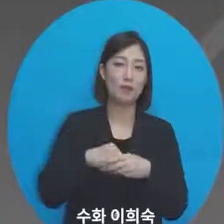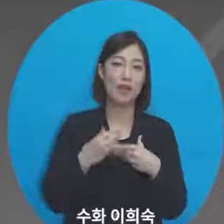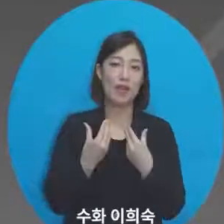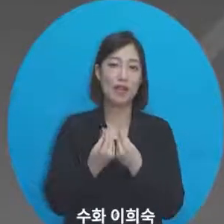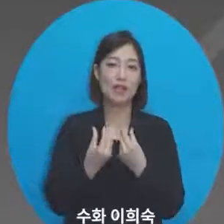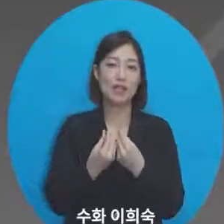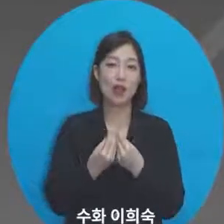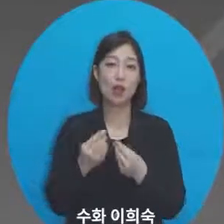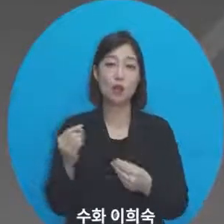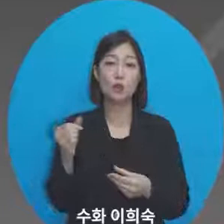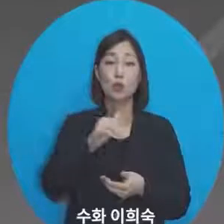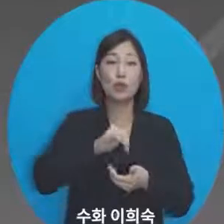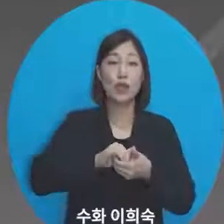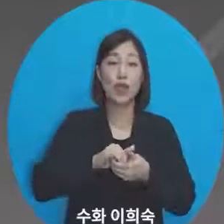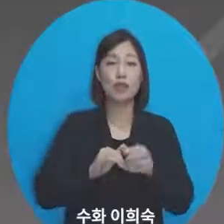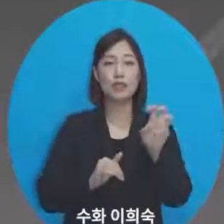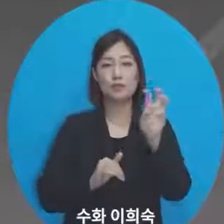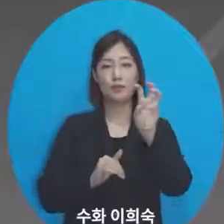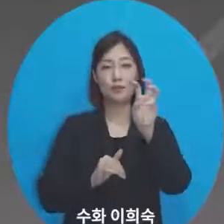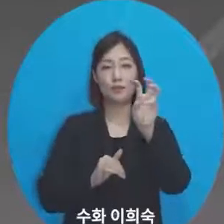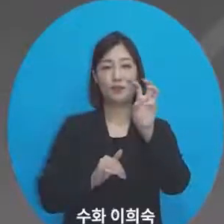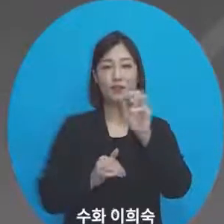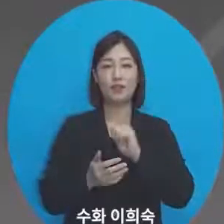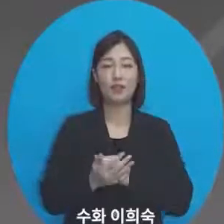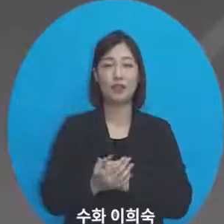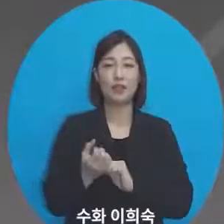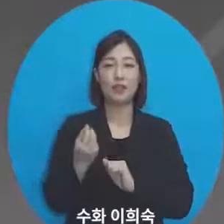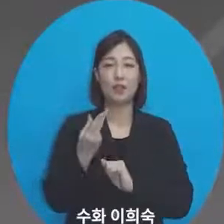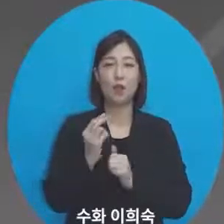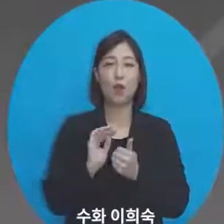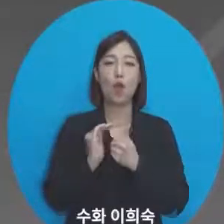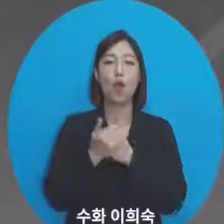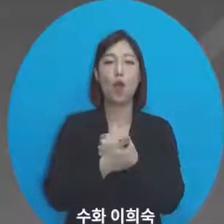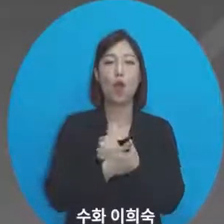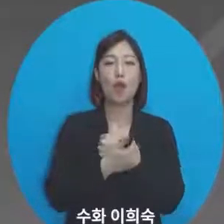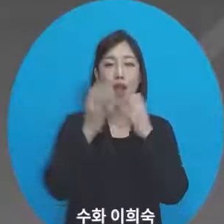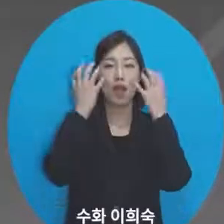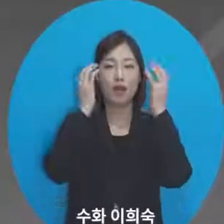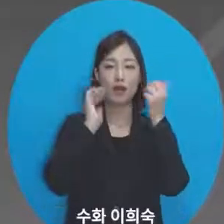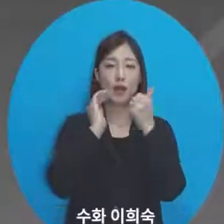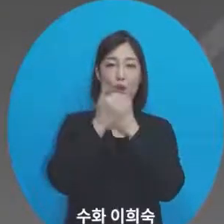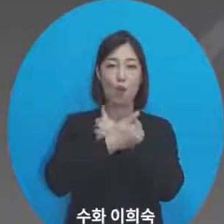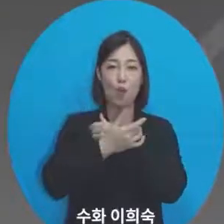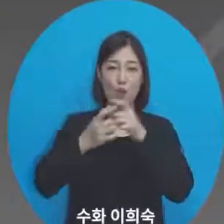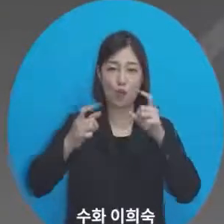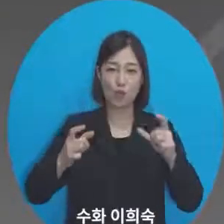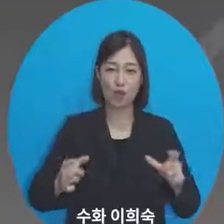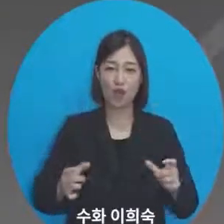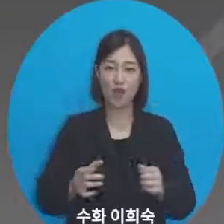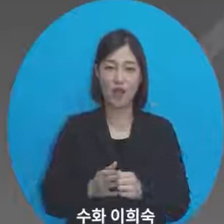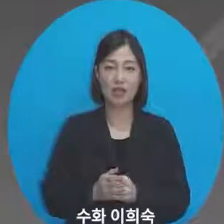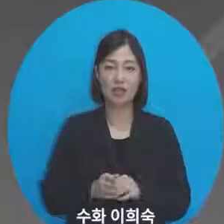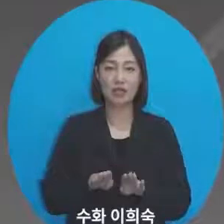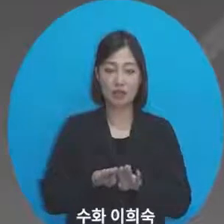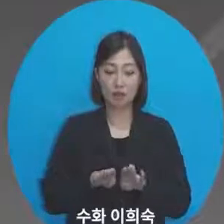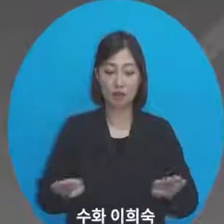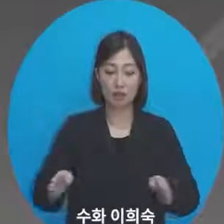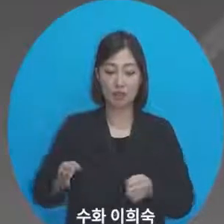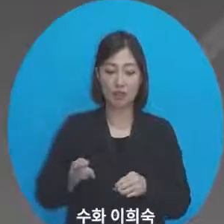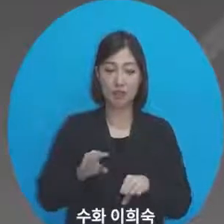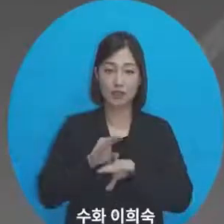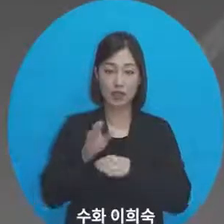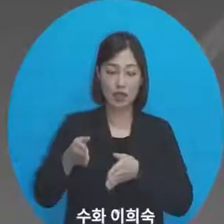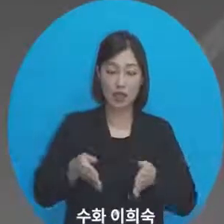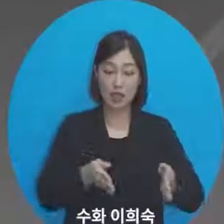노면 표시나 그리고 어린이 보호구역이라고 한글로 명기한 바닥 표시도